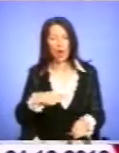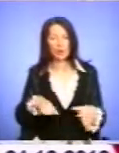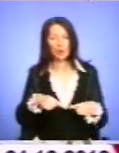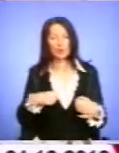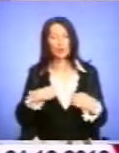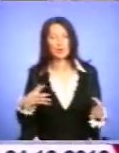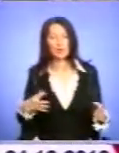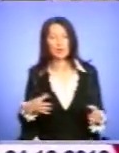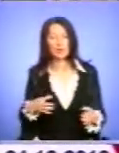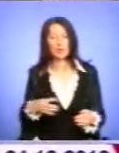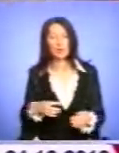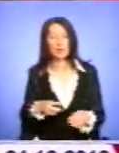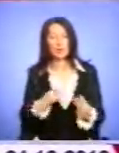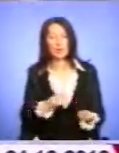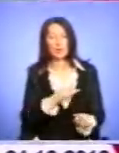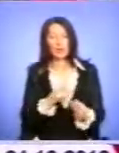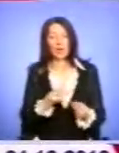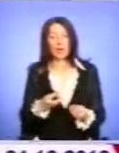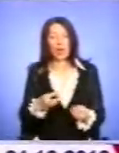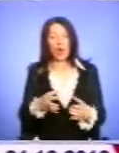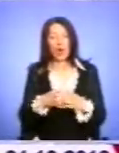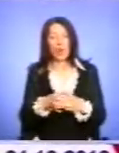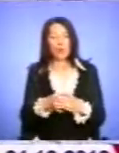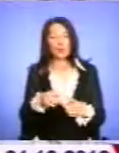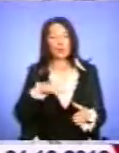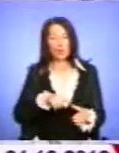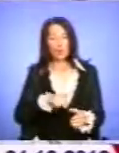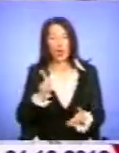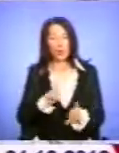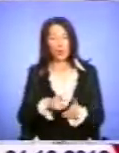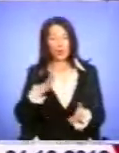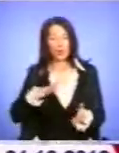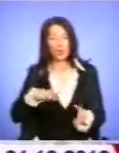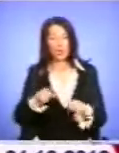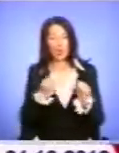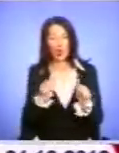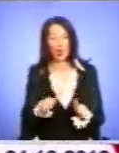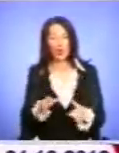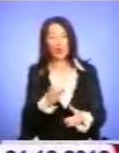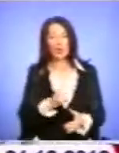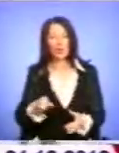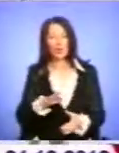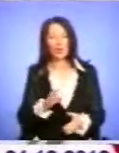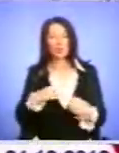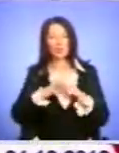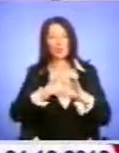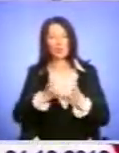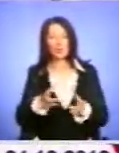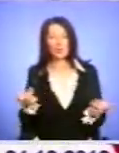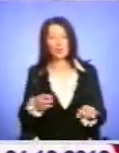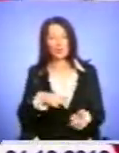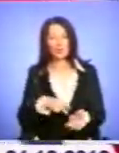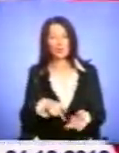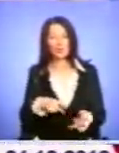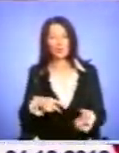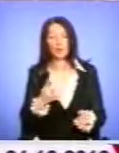і перейнятися командним духом, не обов'язково чекати Кубку Європи чи світу. Варто завітати у Тернопільський парк національного відродження на